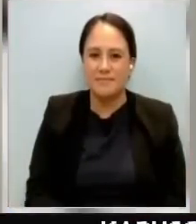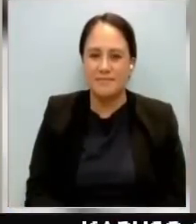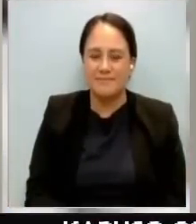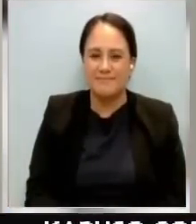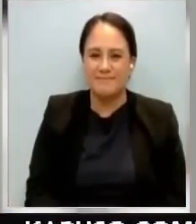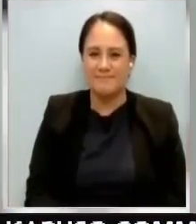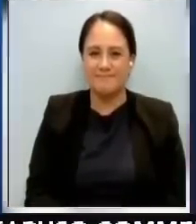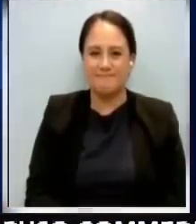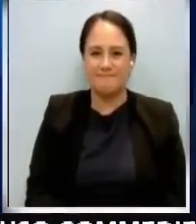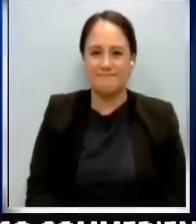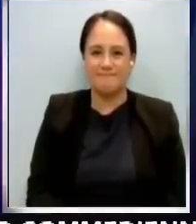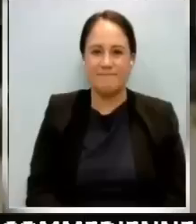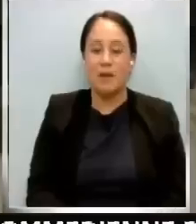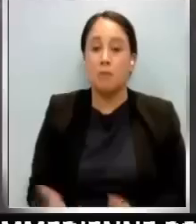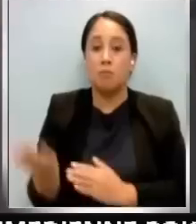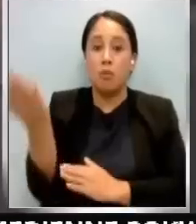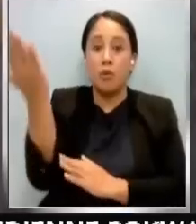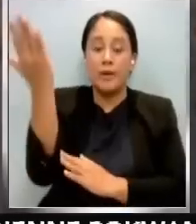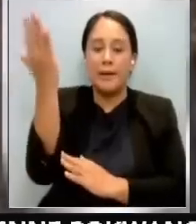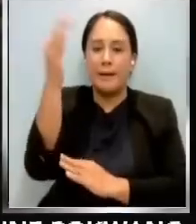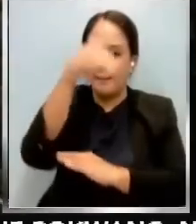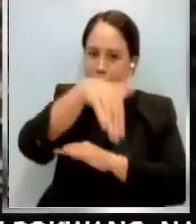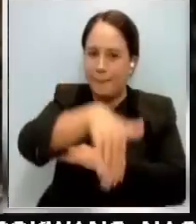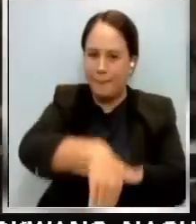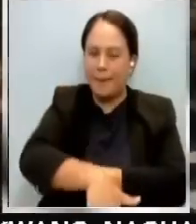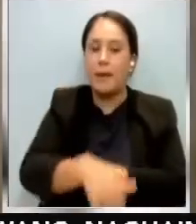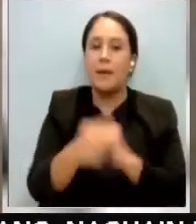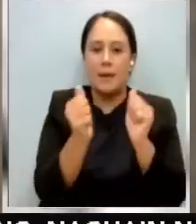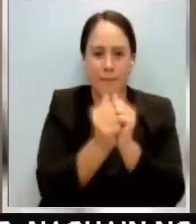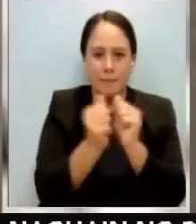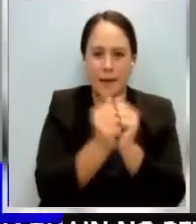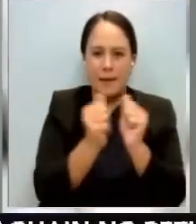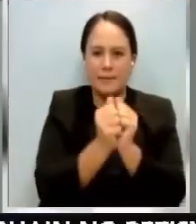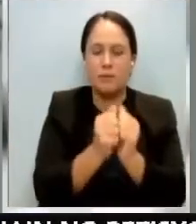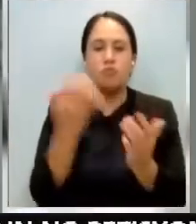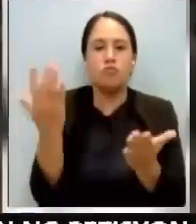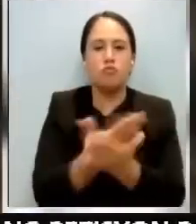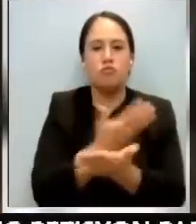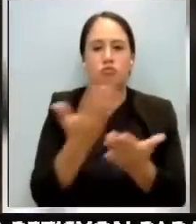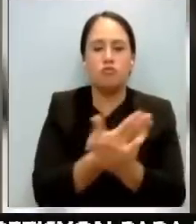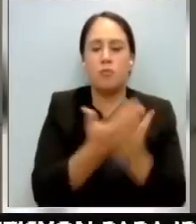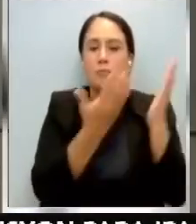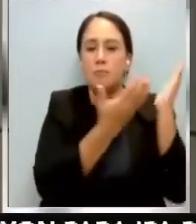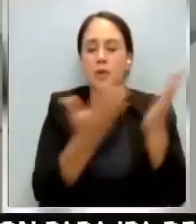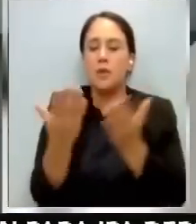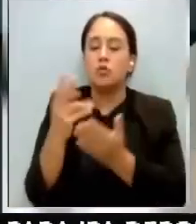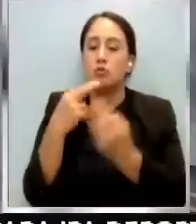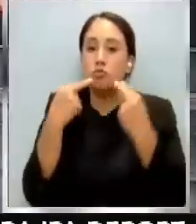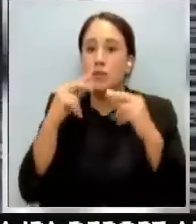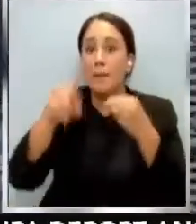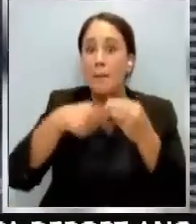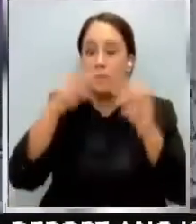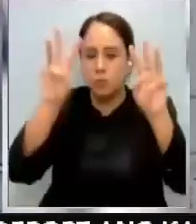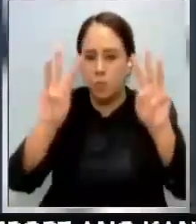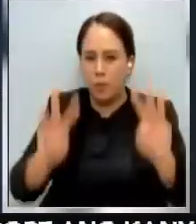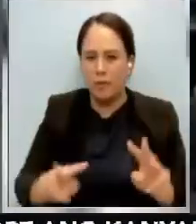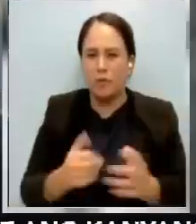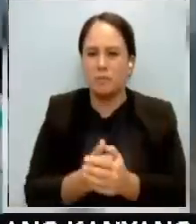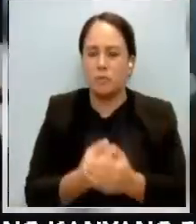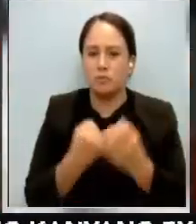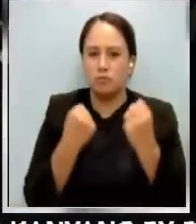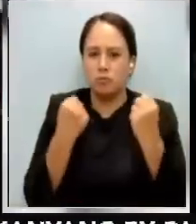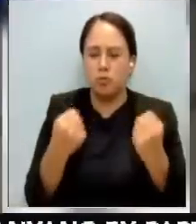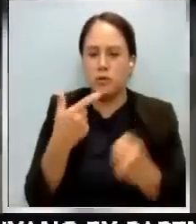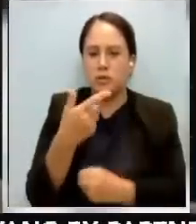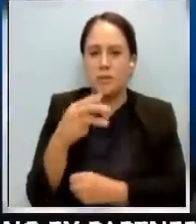Mula umaga hanggang gabi, makakasama na ang mga bagong tagapaghatid ng balitang panahon mula sa mas pinalakas na GMA